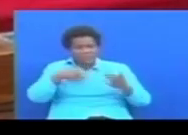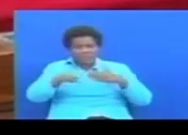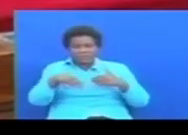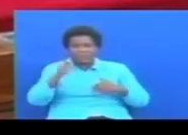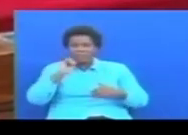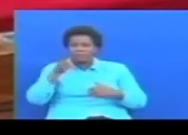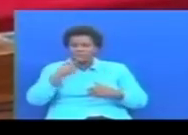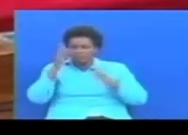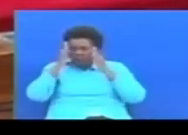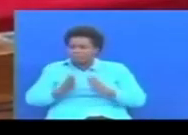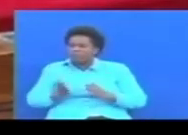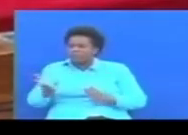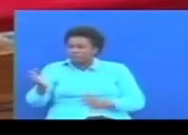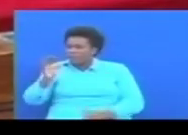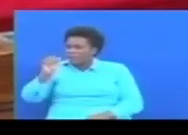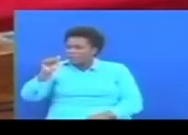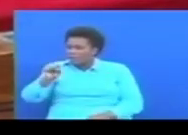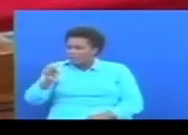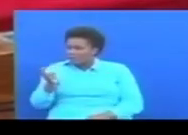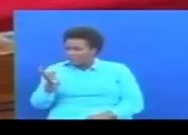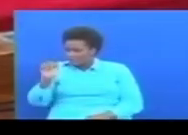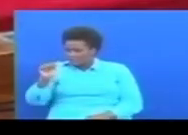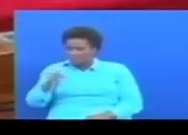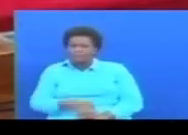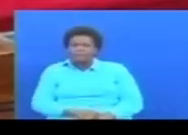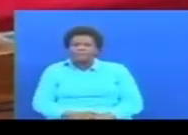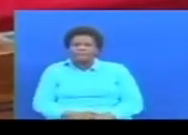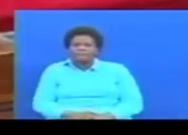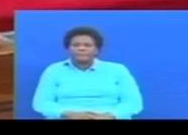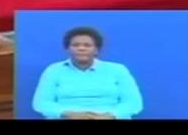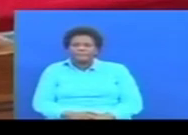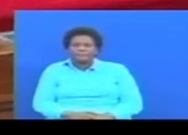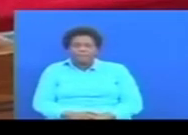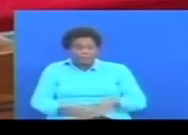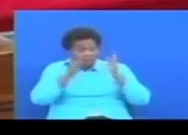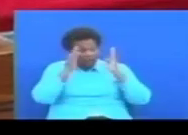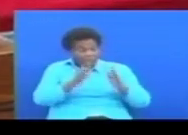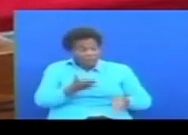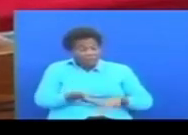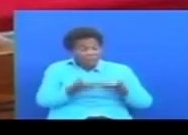Mheshimiwa Asha Abdalla Juma, mbunge wa viti maalum, kama ifuatavyo. Mheshimiwa Naibu Spika,